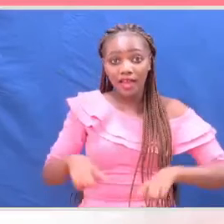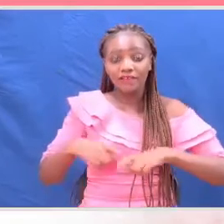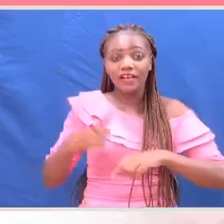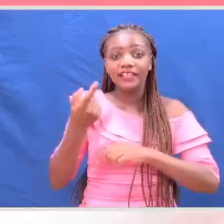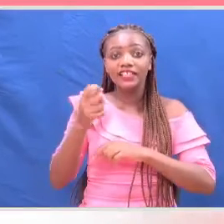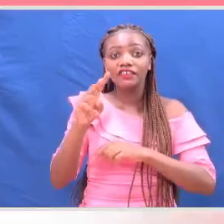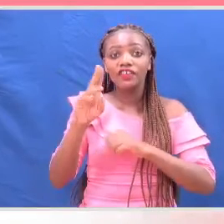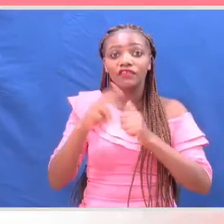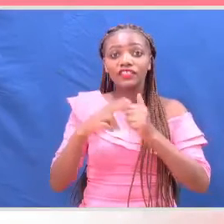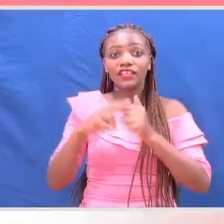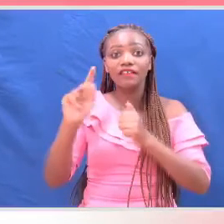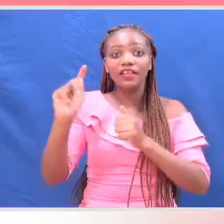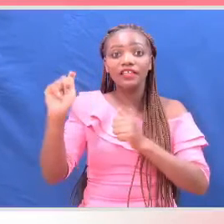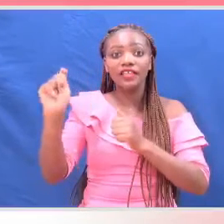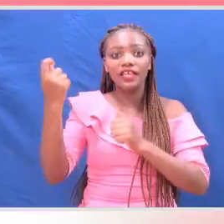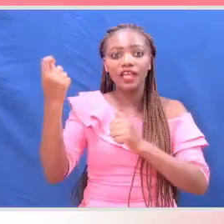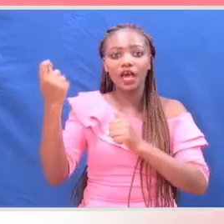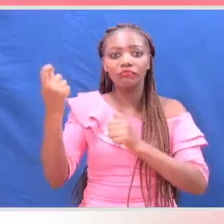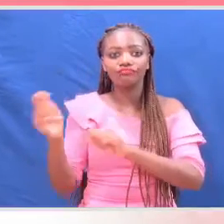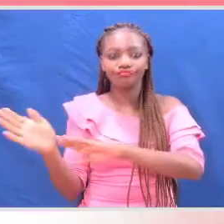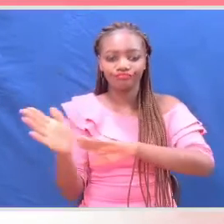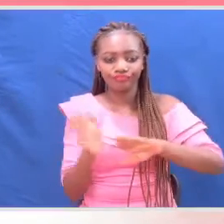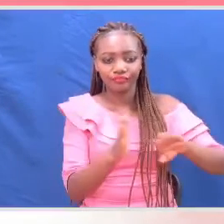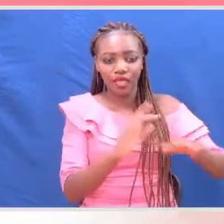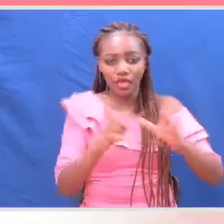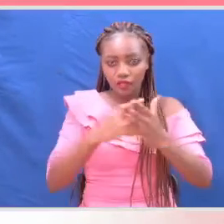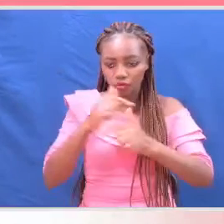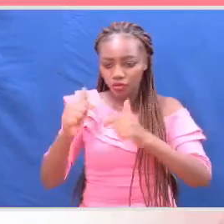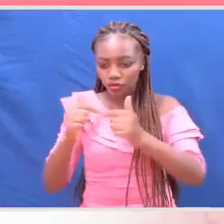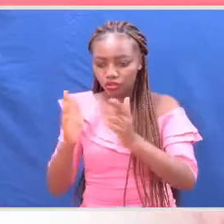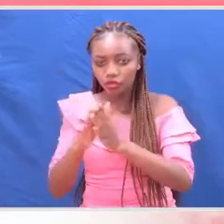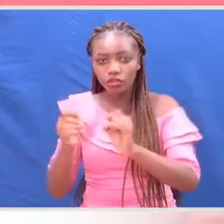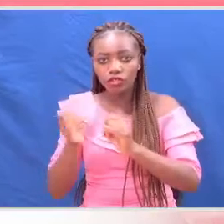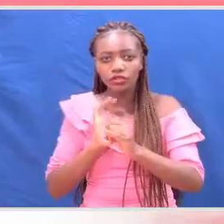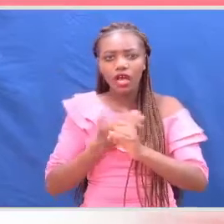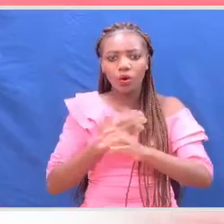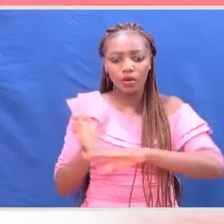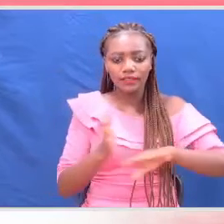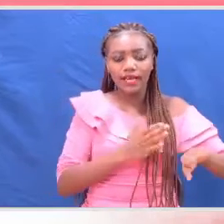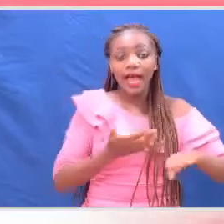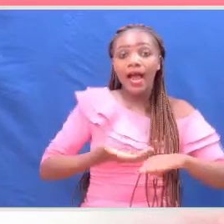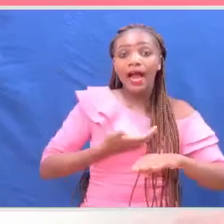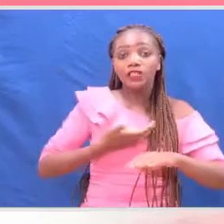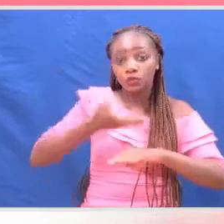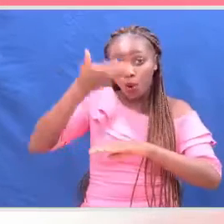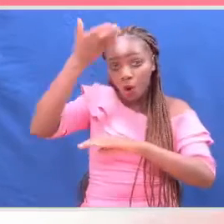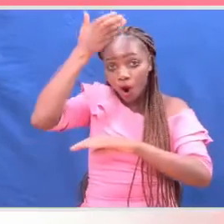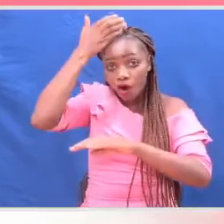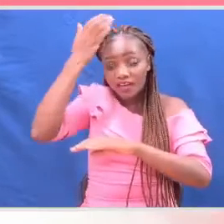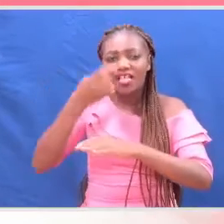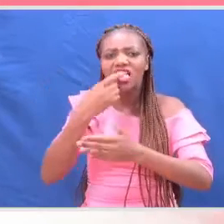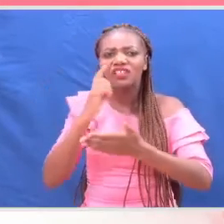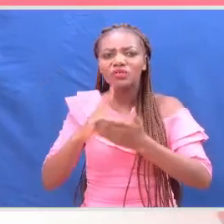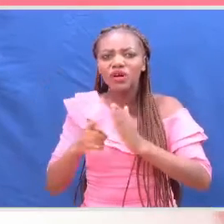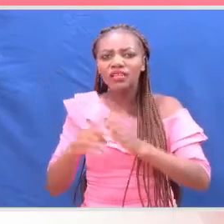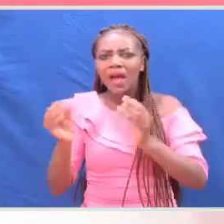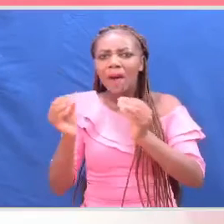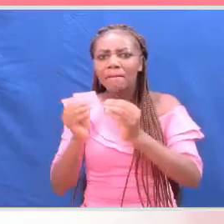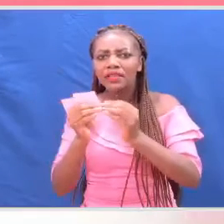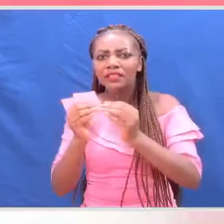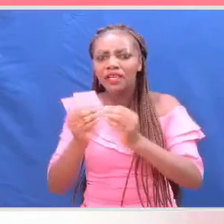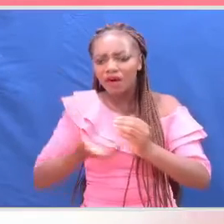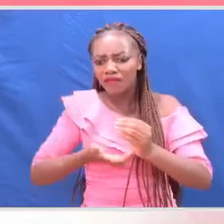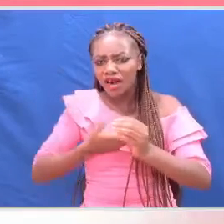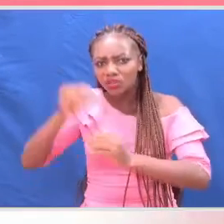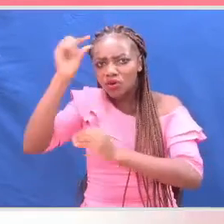ni TV47 Kenya. Tukisonga mbele ni kwamba muungano wa wauguzi nchini unadai kuwa mkutano wa baraza